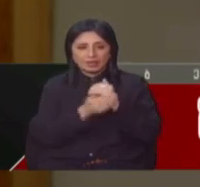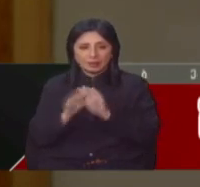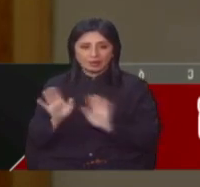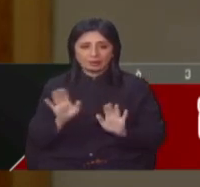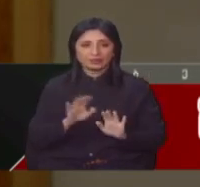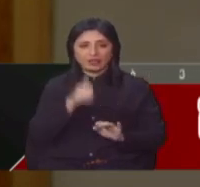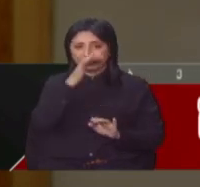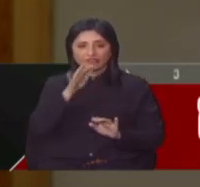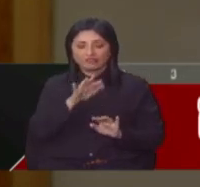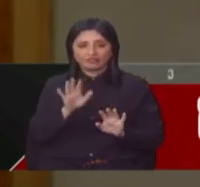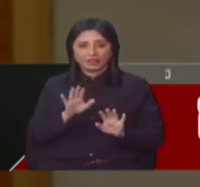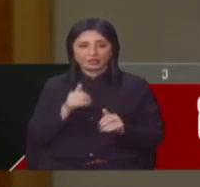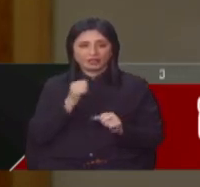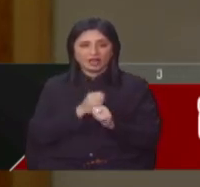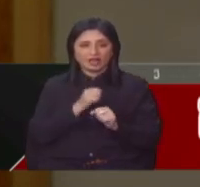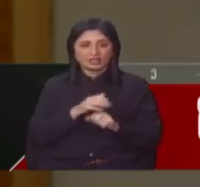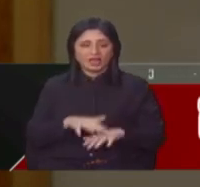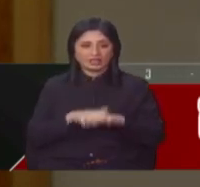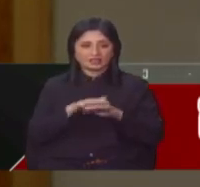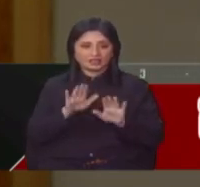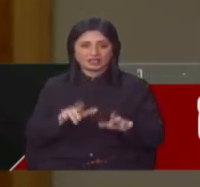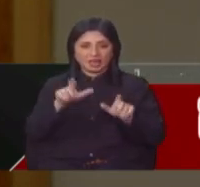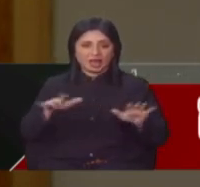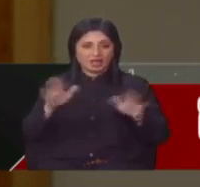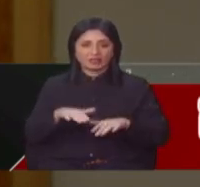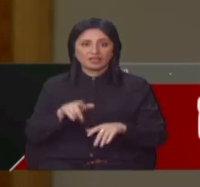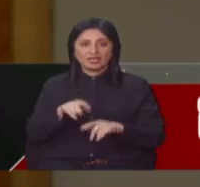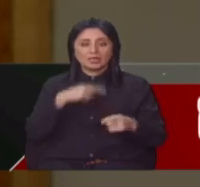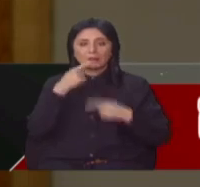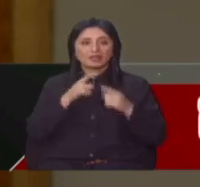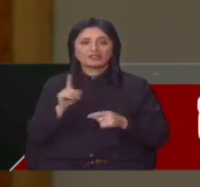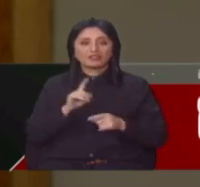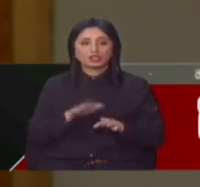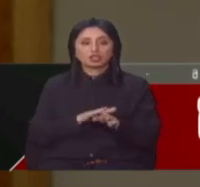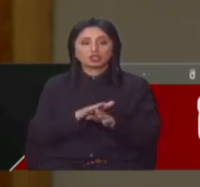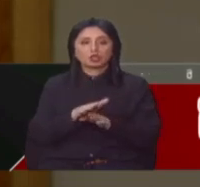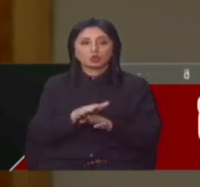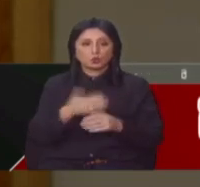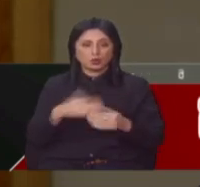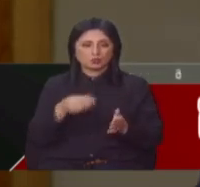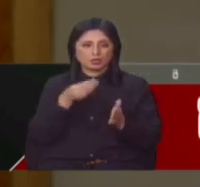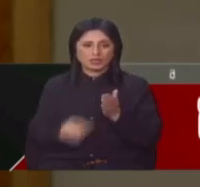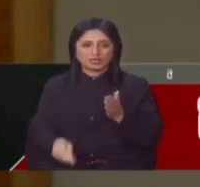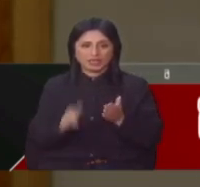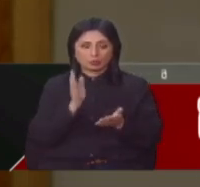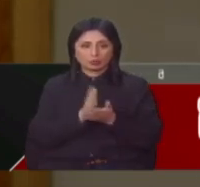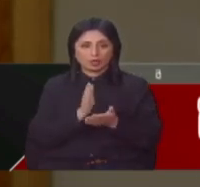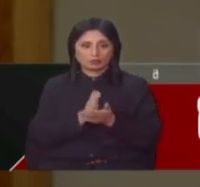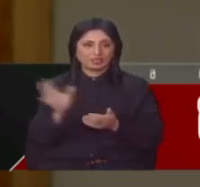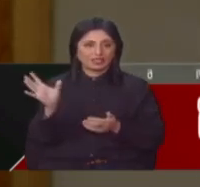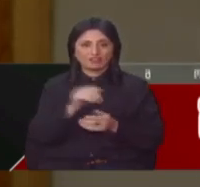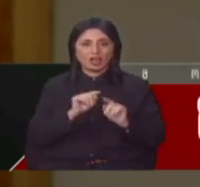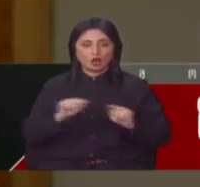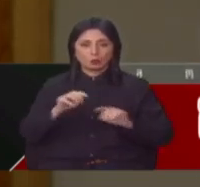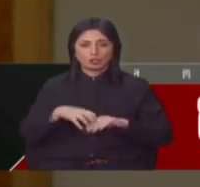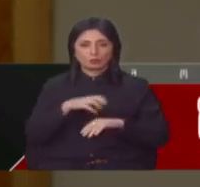Da, mai încerc da, ca ves acția ze, halche. Escola perimet colaps raze, srulia discreditire bolia. Ola